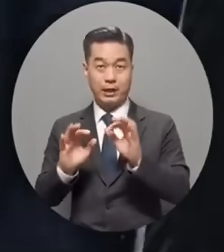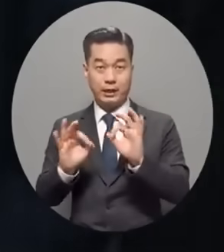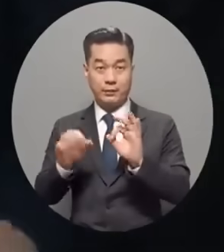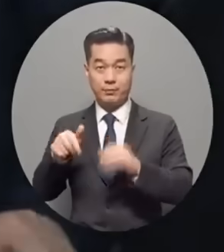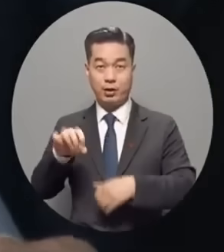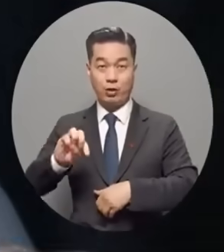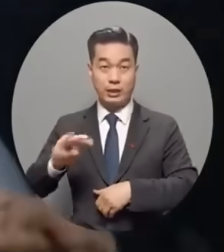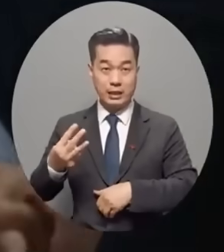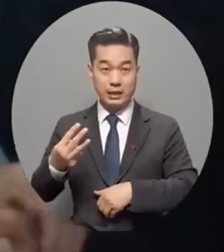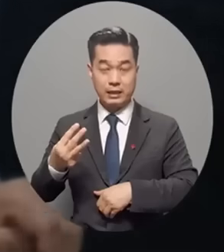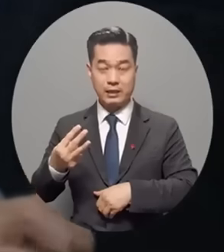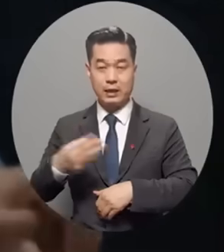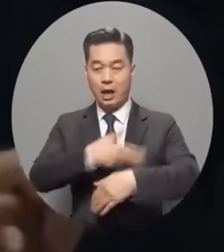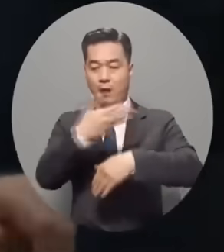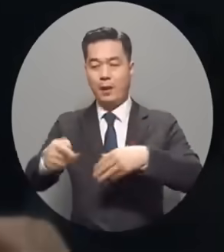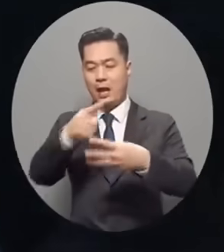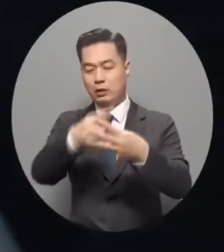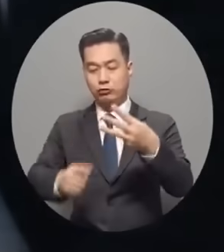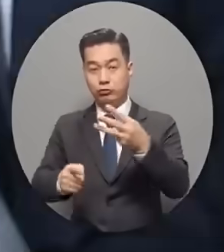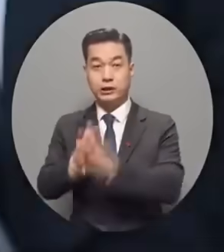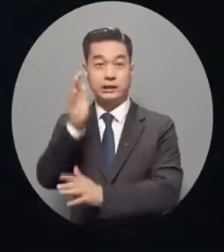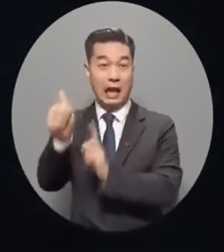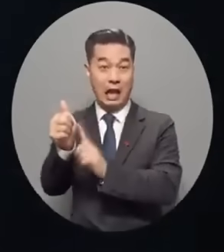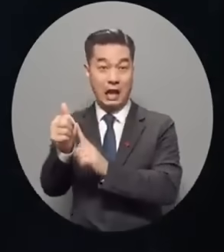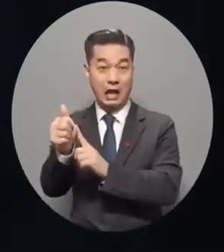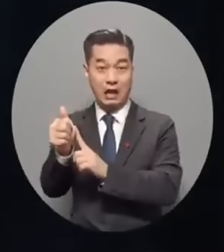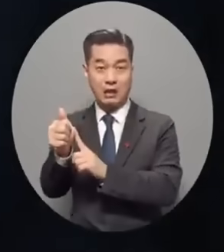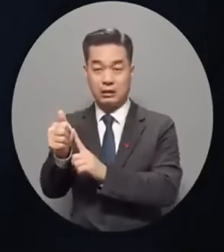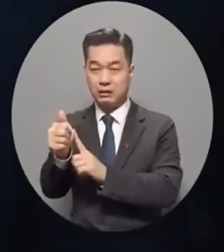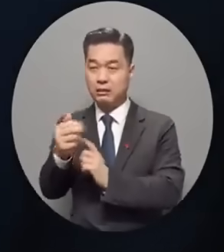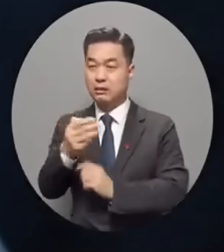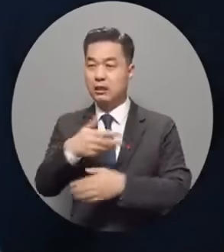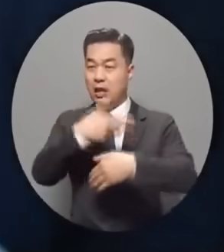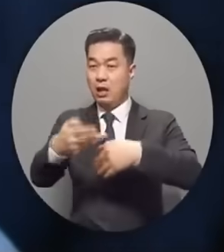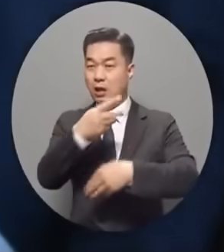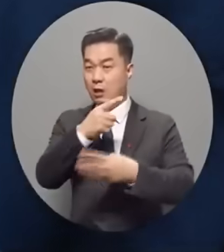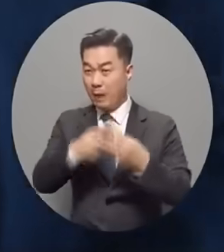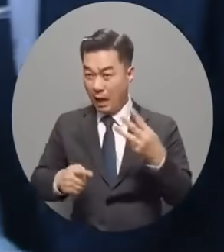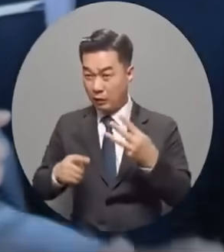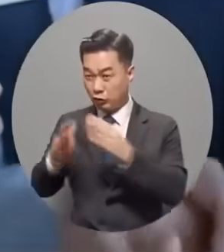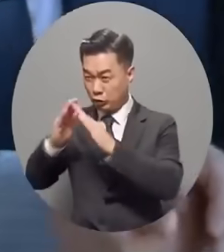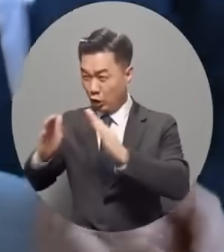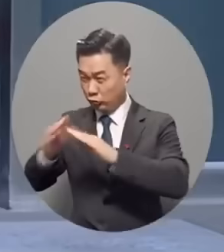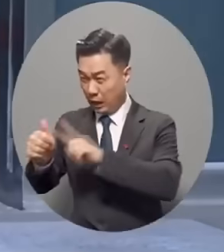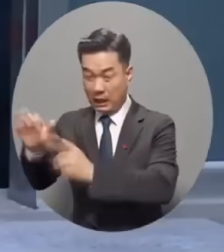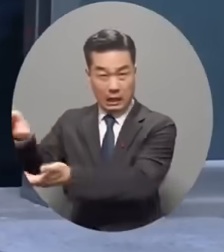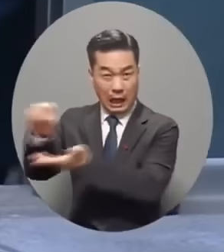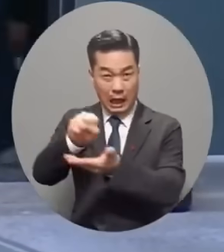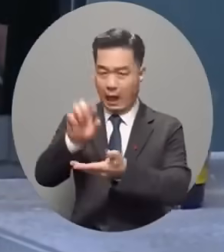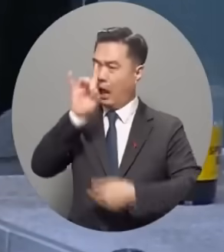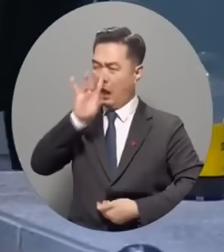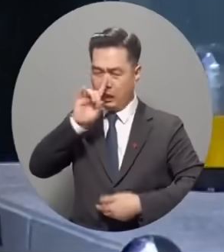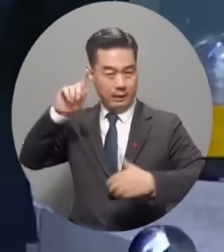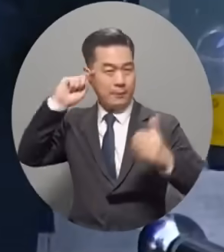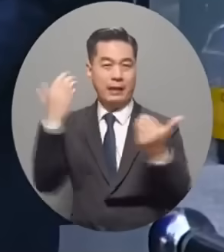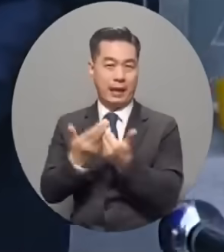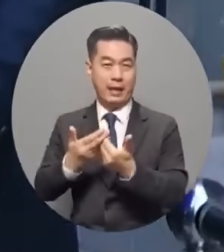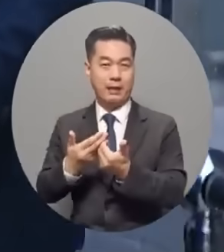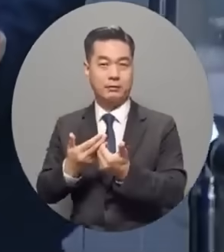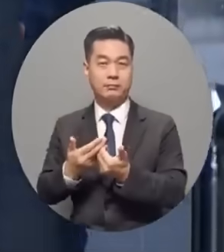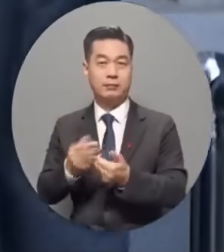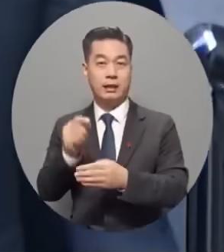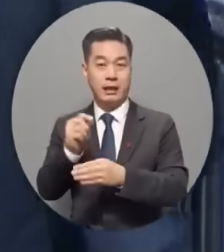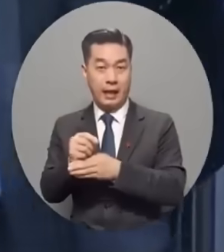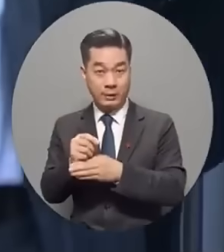파주시장은 SNS에 전두환의 파주 안장을 결사 반대한다며 행정 절차가 시작되진 않았지만 지속적으로